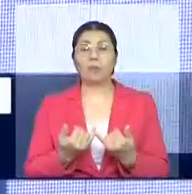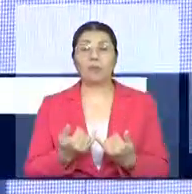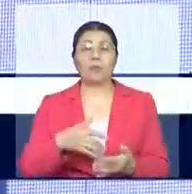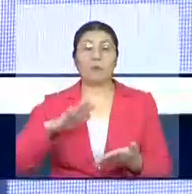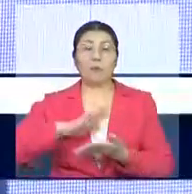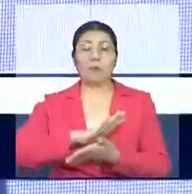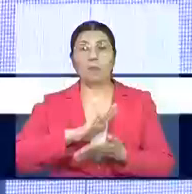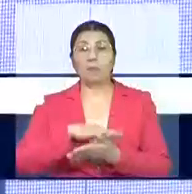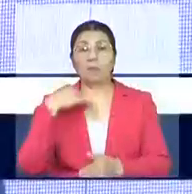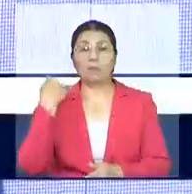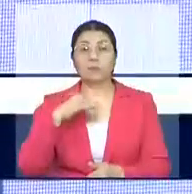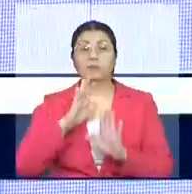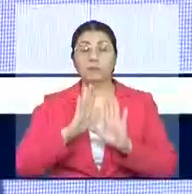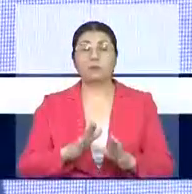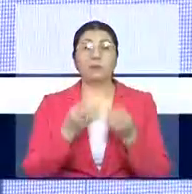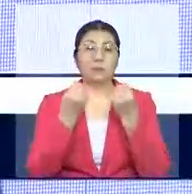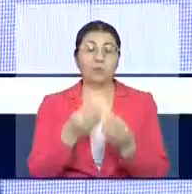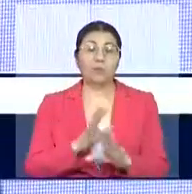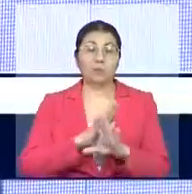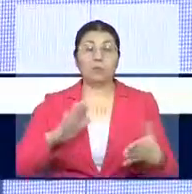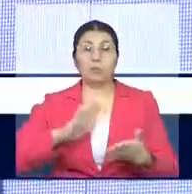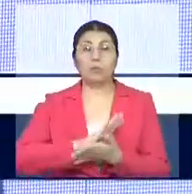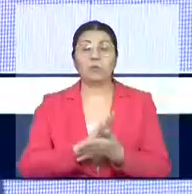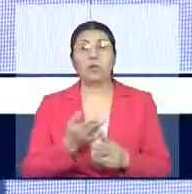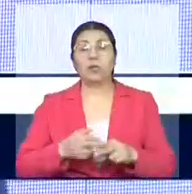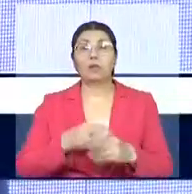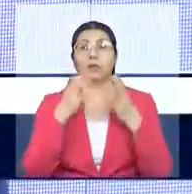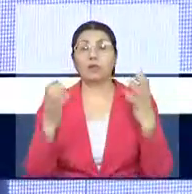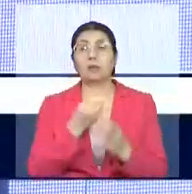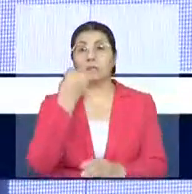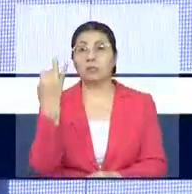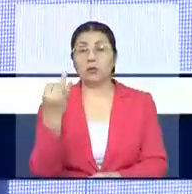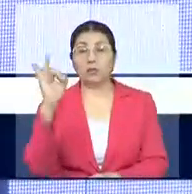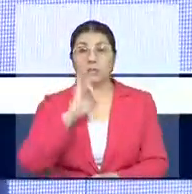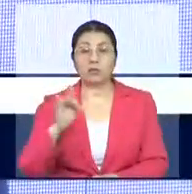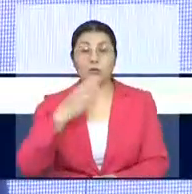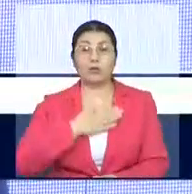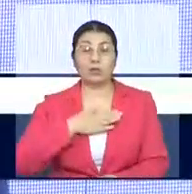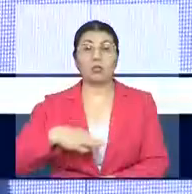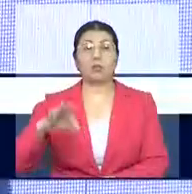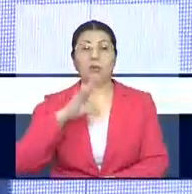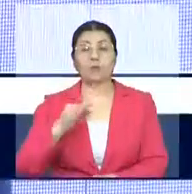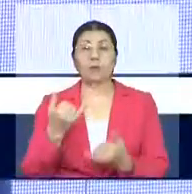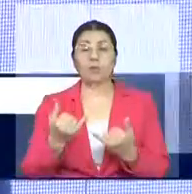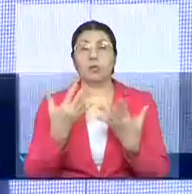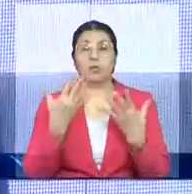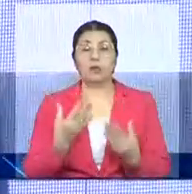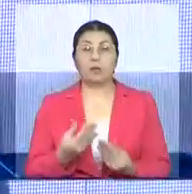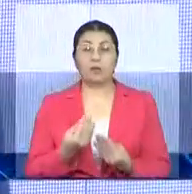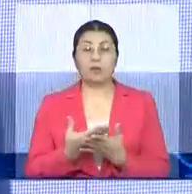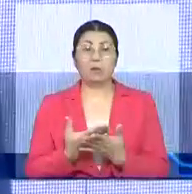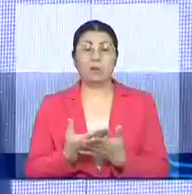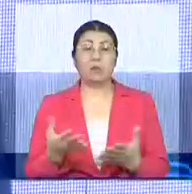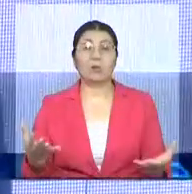Газета «Актобе» не просто печатное издание. Это хранилище истории нашей области. На сегодня Союз государств и СМИ стал крепче.